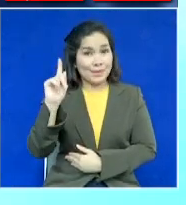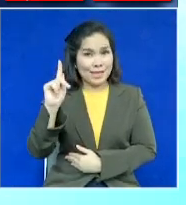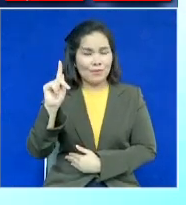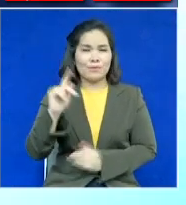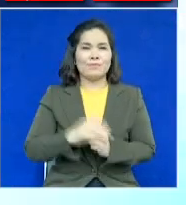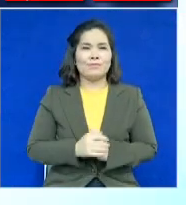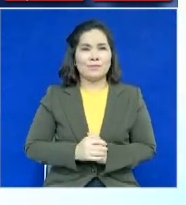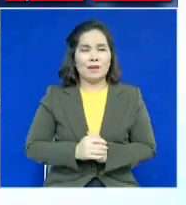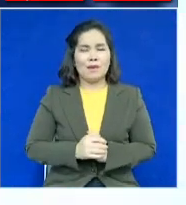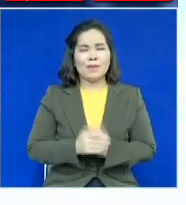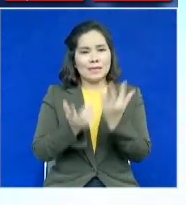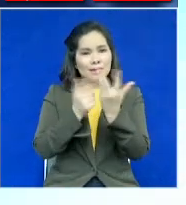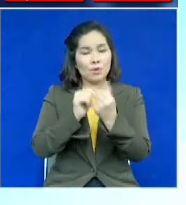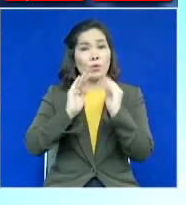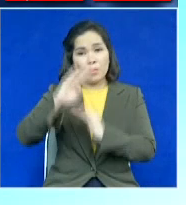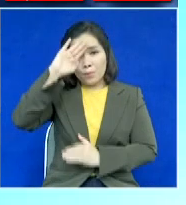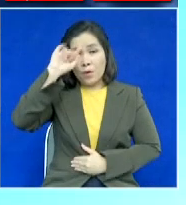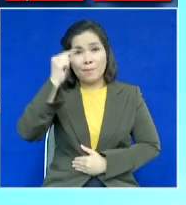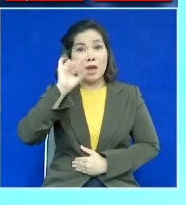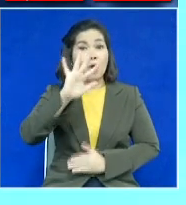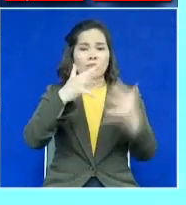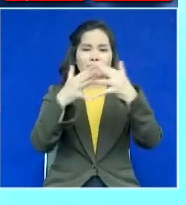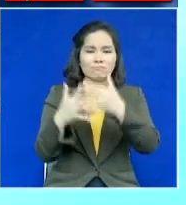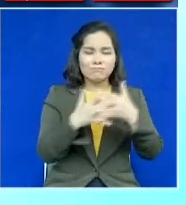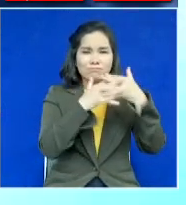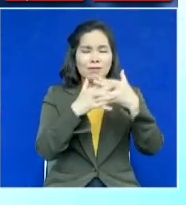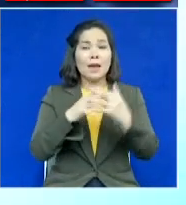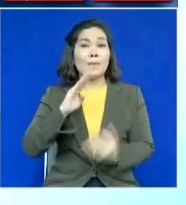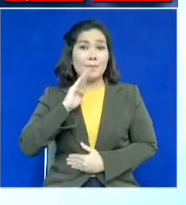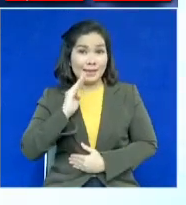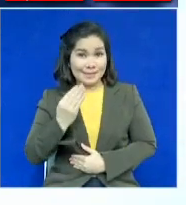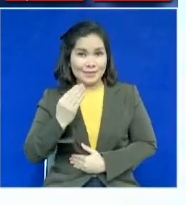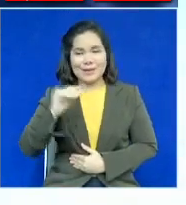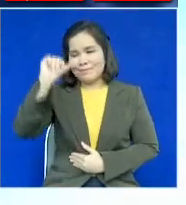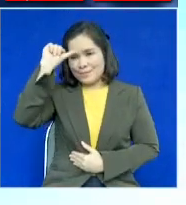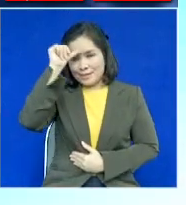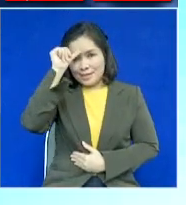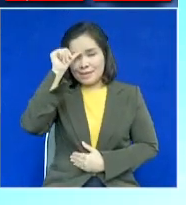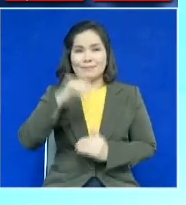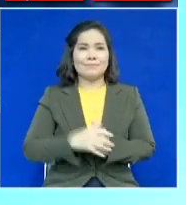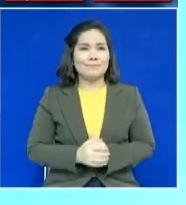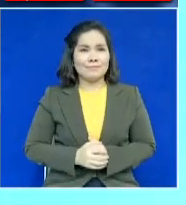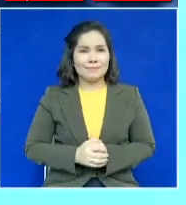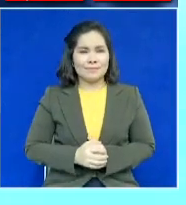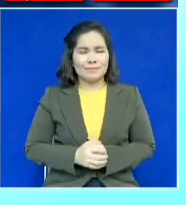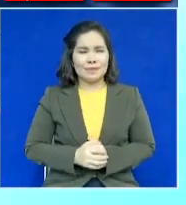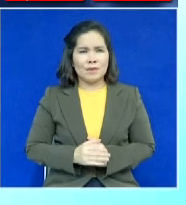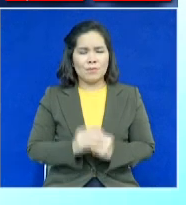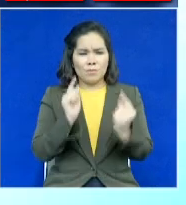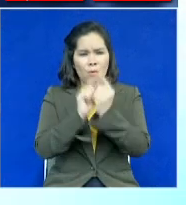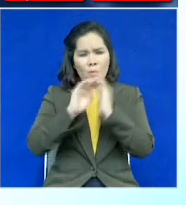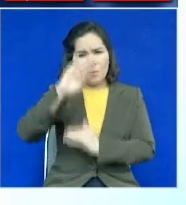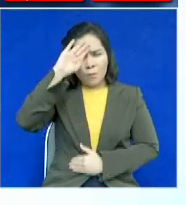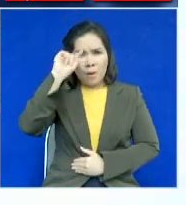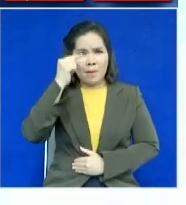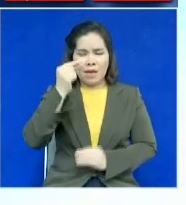ะแสดงจำนวนผู้ป่วยรายใหม่จากสหรัฐอเมริกาบราซิลแล้วก็อินเดียค่ะซึ่งจะเห็นว่ามีจำนวนผู้ป่วยรายใหม่เ